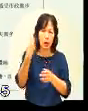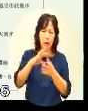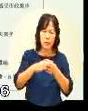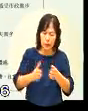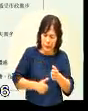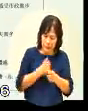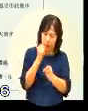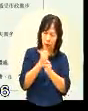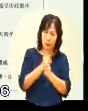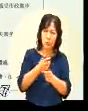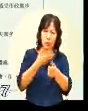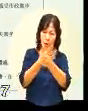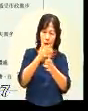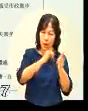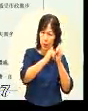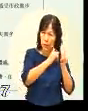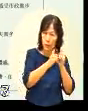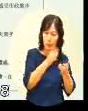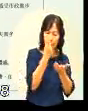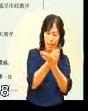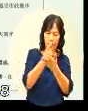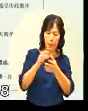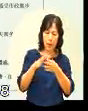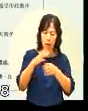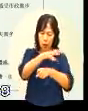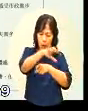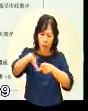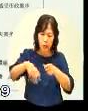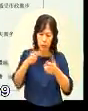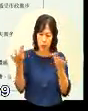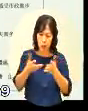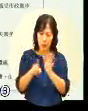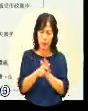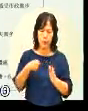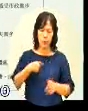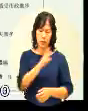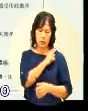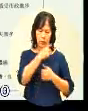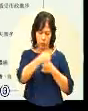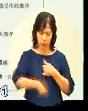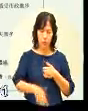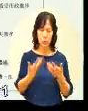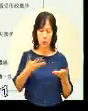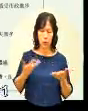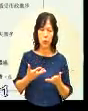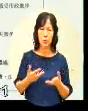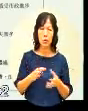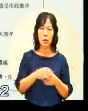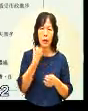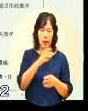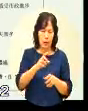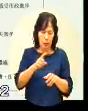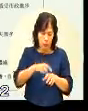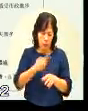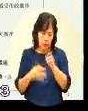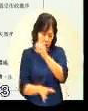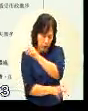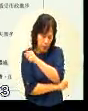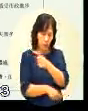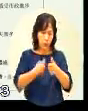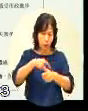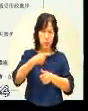实，好让咱高雄市民讲，我们周边的环境的问题是咱家己的问题，我觉得这个从跟教育也要做